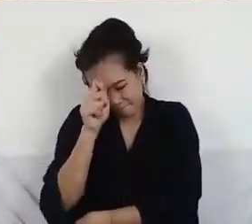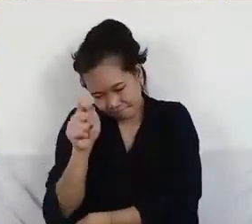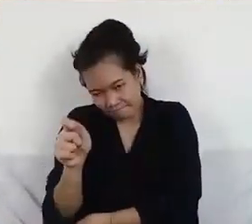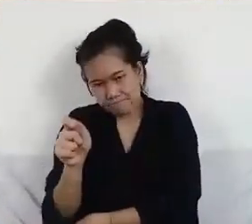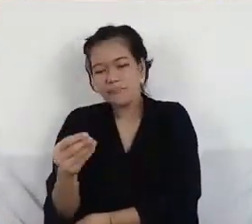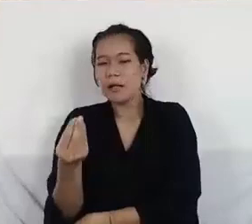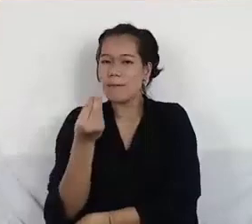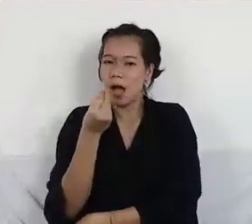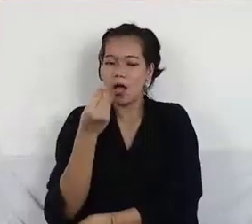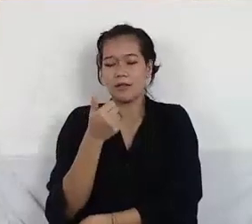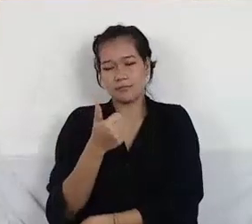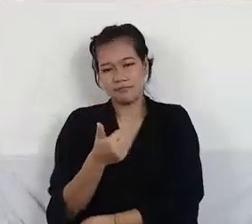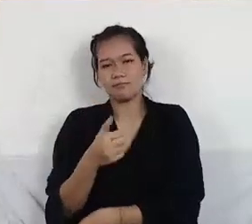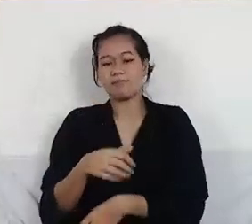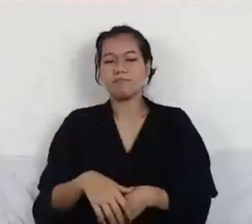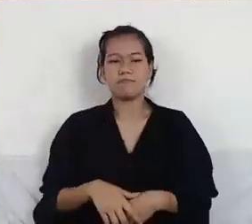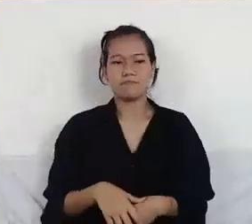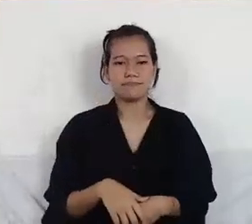makanlah, saudaraku.